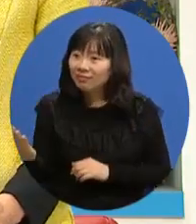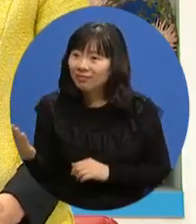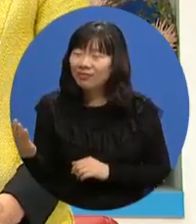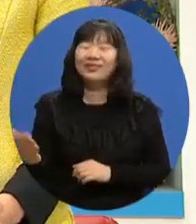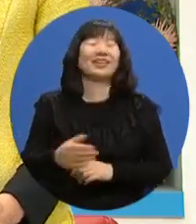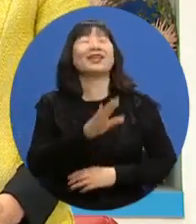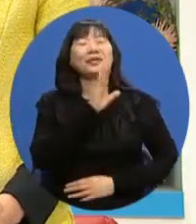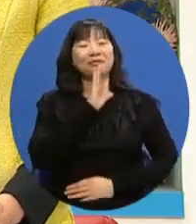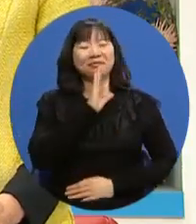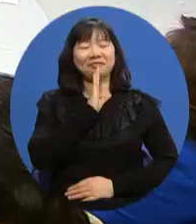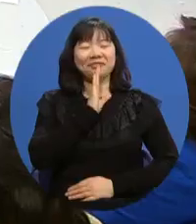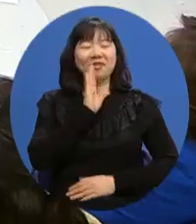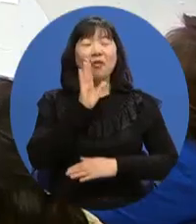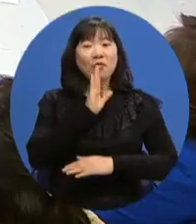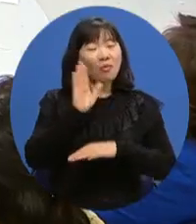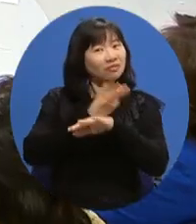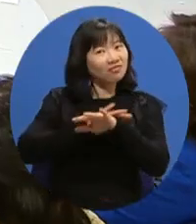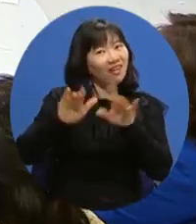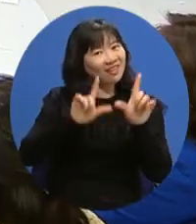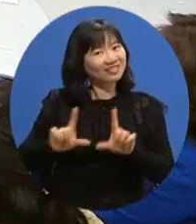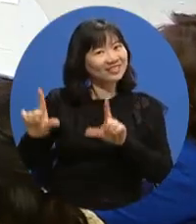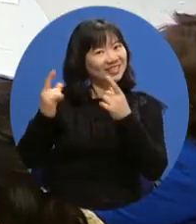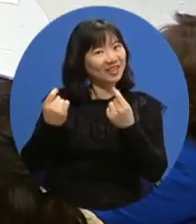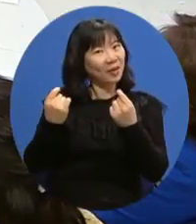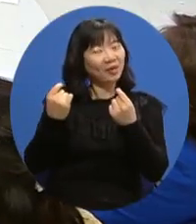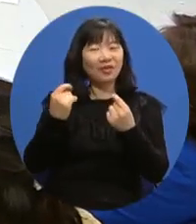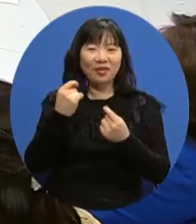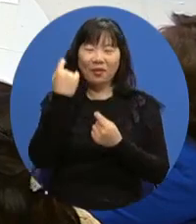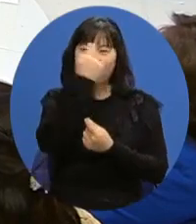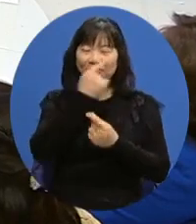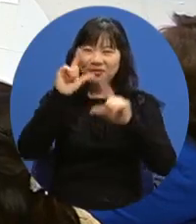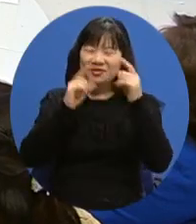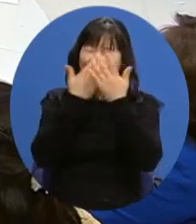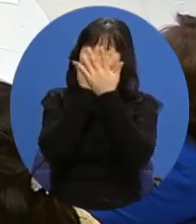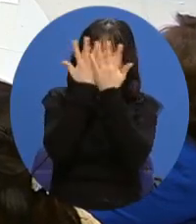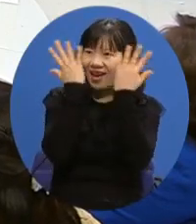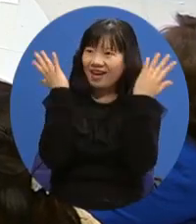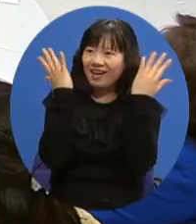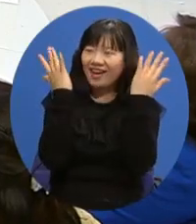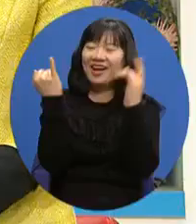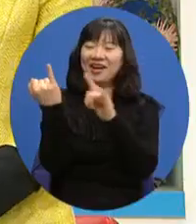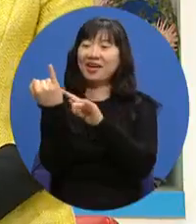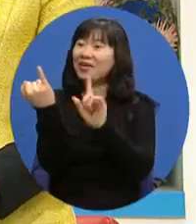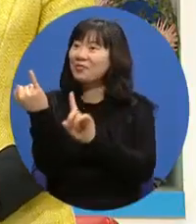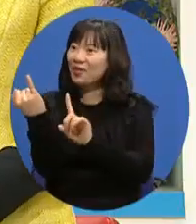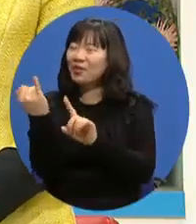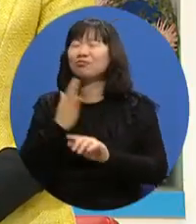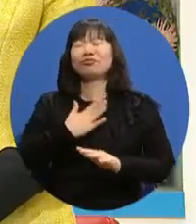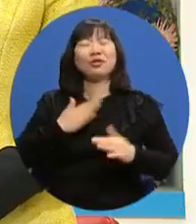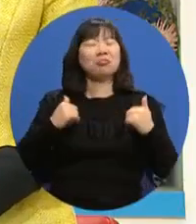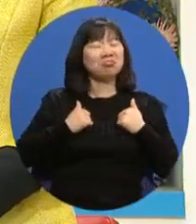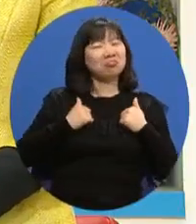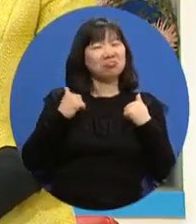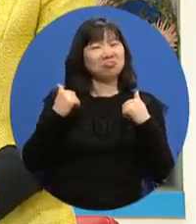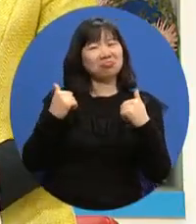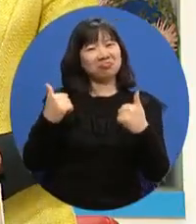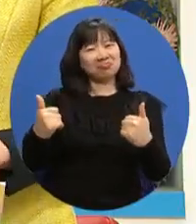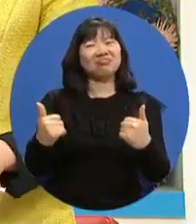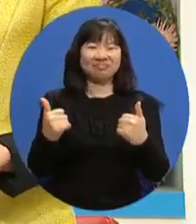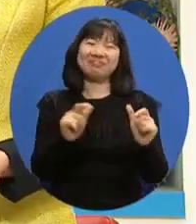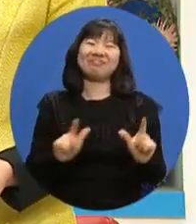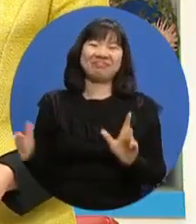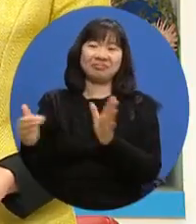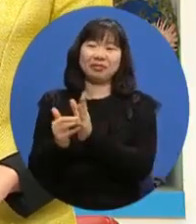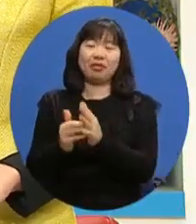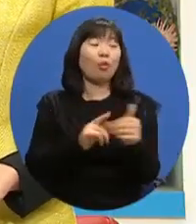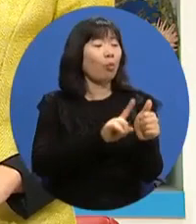예, 정말 잘 보내셨나봐요. 네. 생각보다 얼굴들이 밝으시네요. 그러네요. 네. 인영 씨는요? 저 아주 열심히 보냈죠. 열심히요. 네. 네. 네. 아,